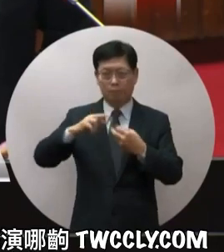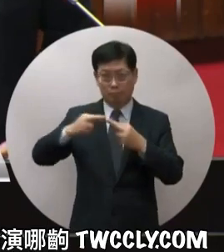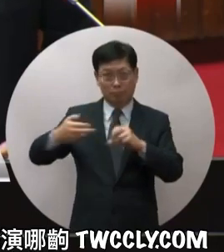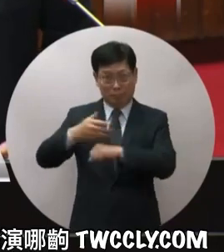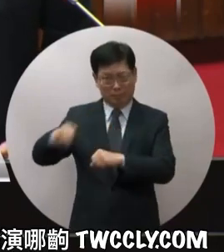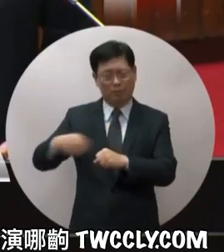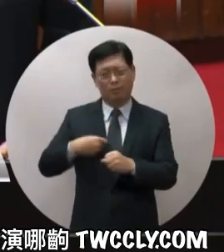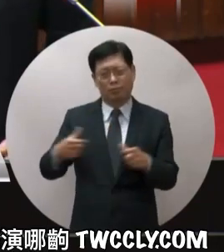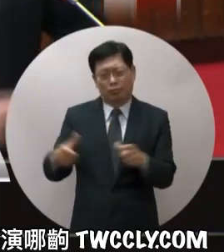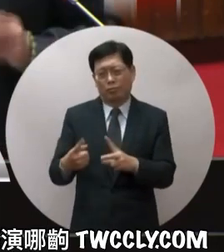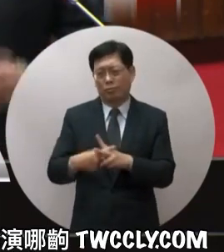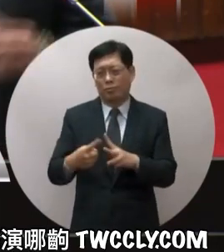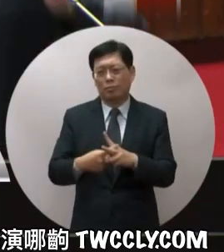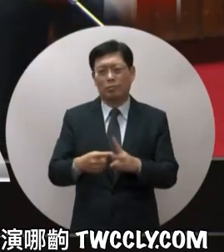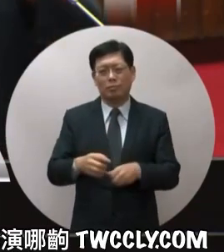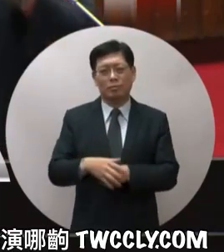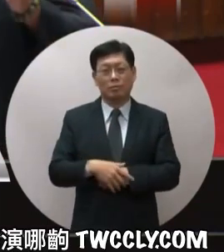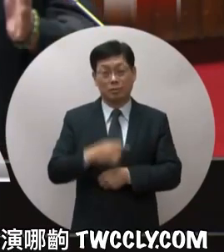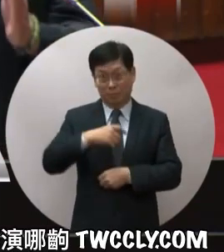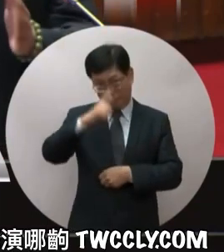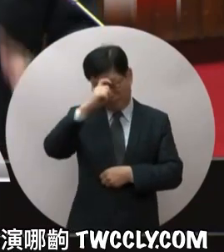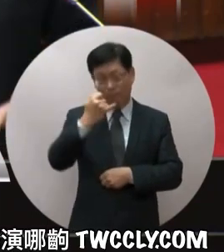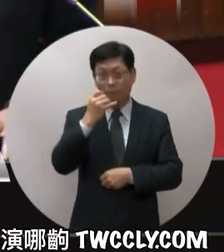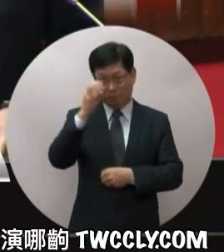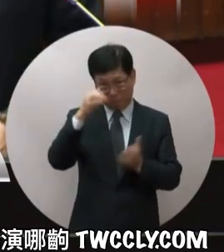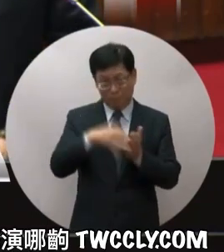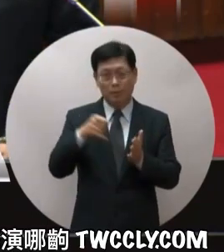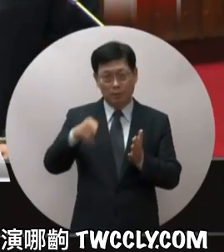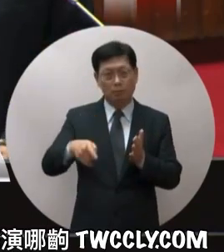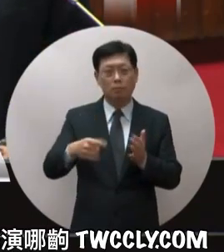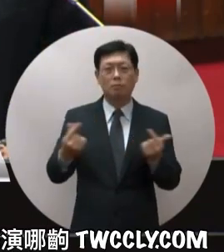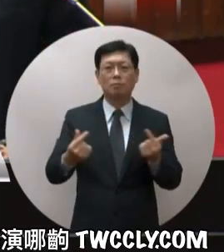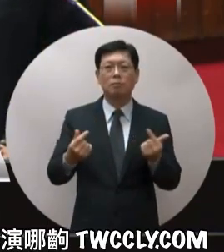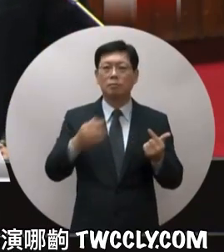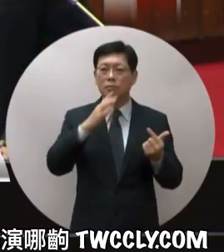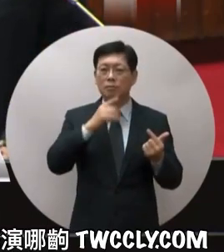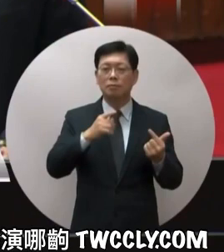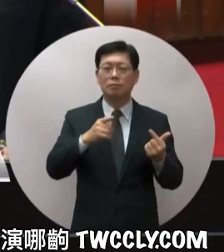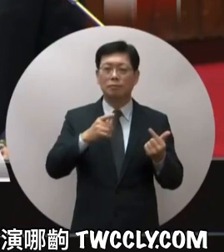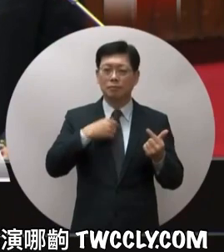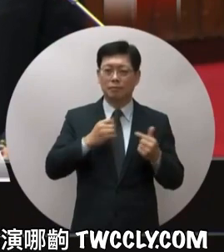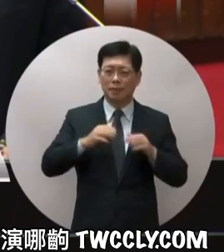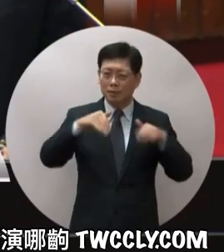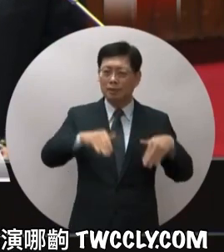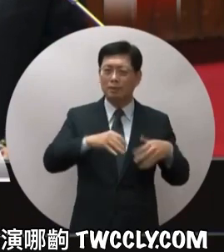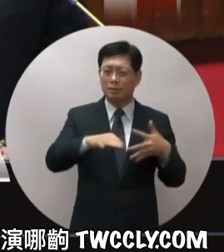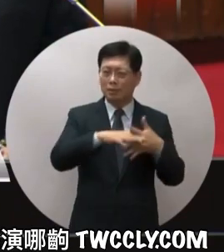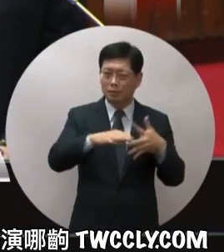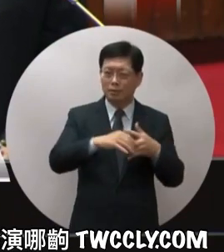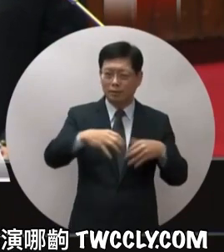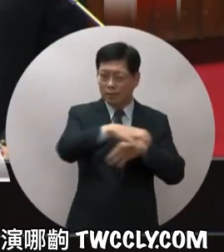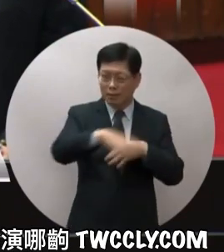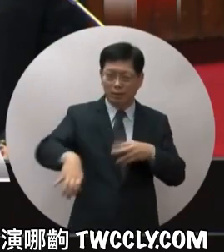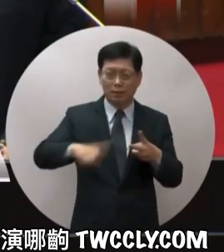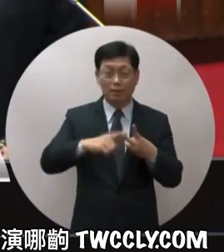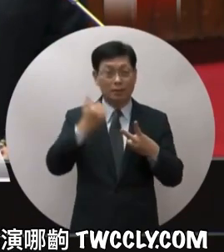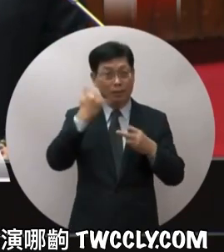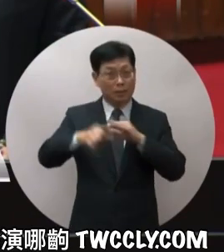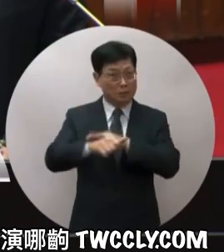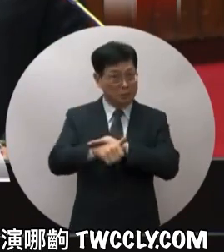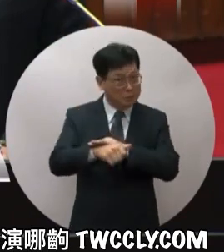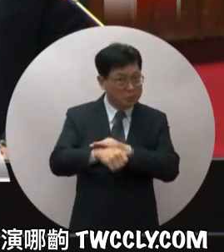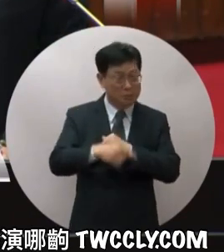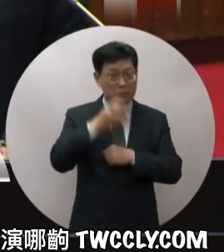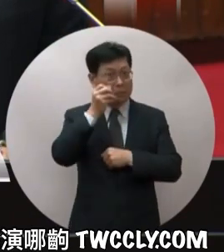圍就是這麼大那麼我們希望的是看到深度我們可以包含它的潮間帶包含所謂的海龜海龜的